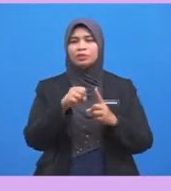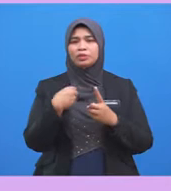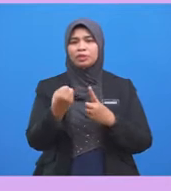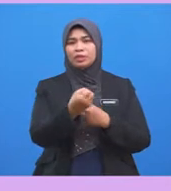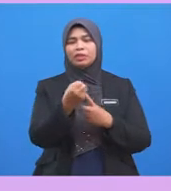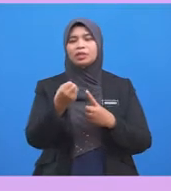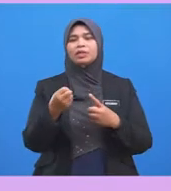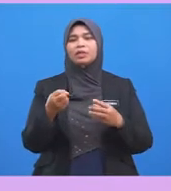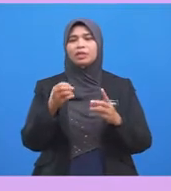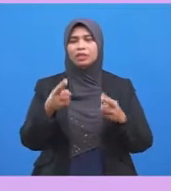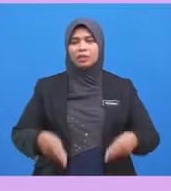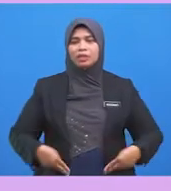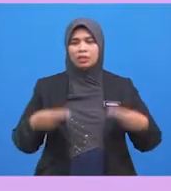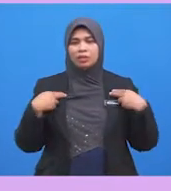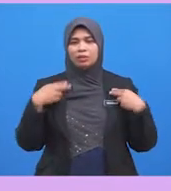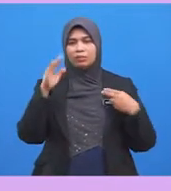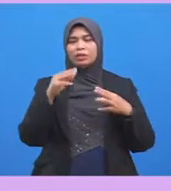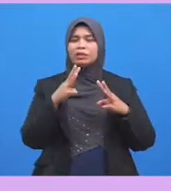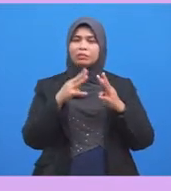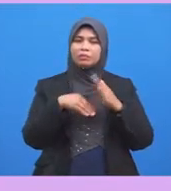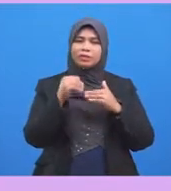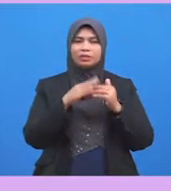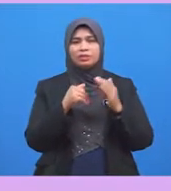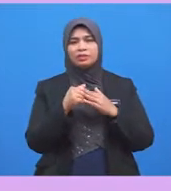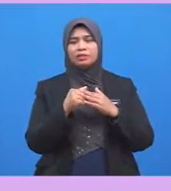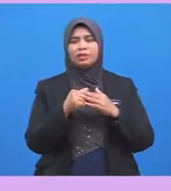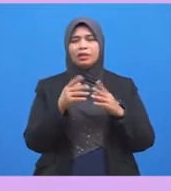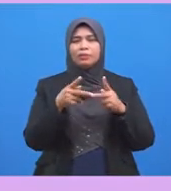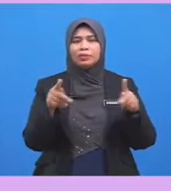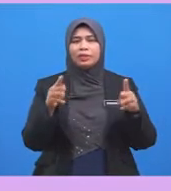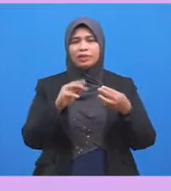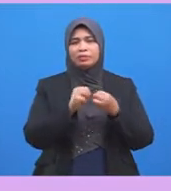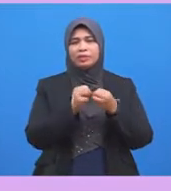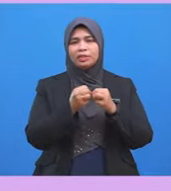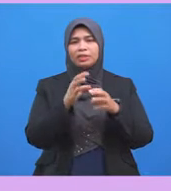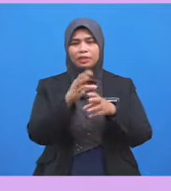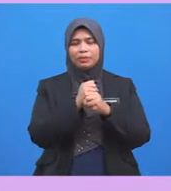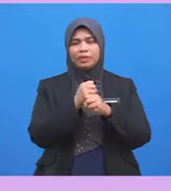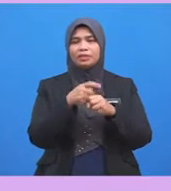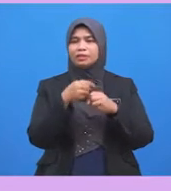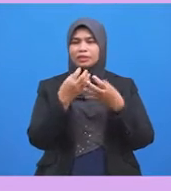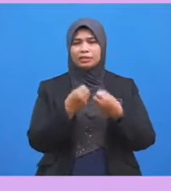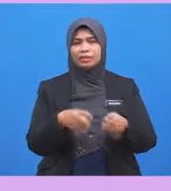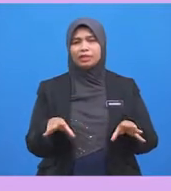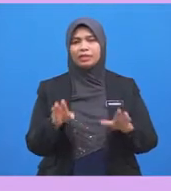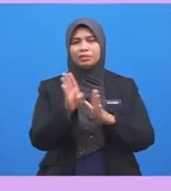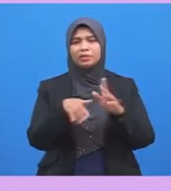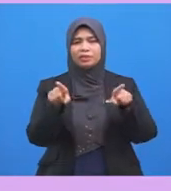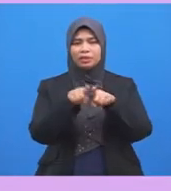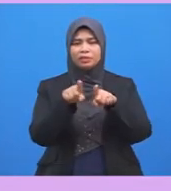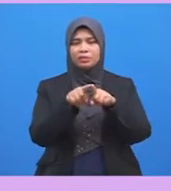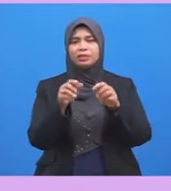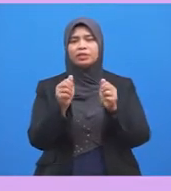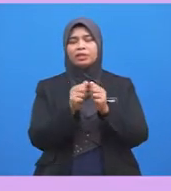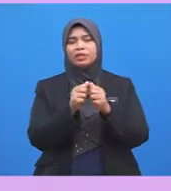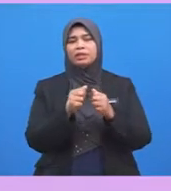suasana hidup yang mesra. Yang ketiga, pelbagai masalah dapat diselesaikan